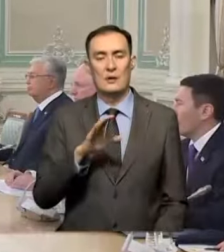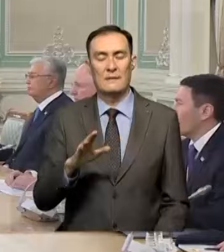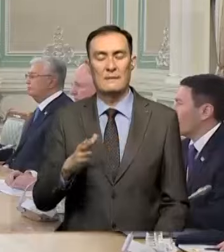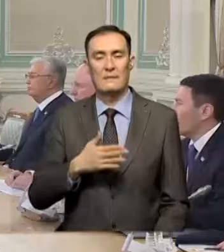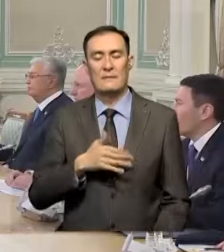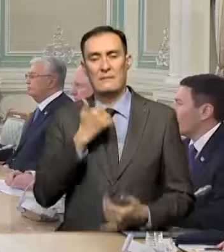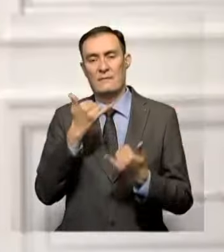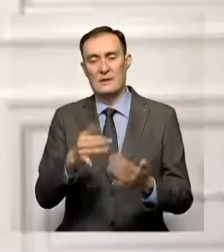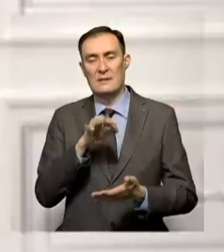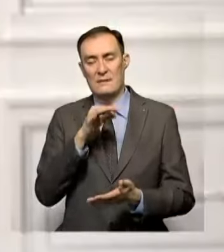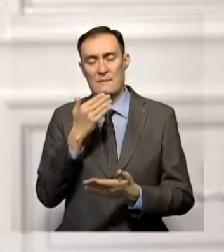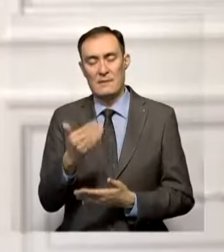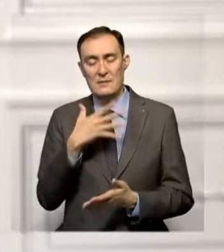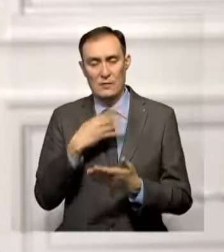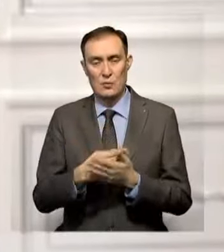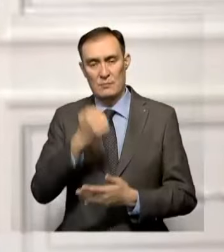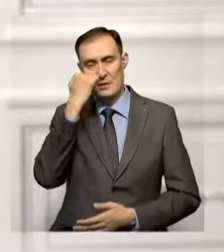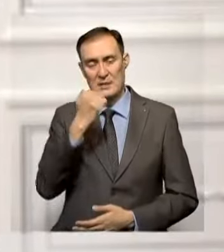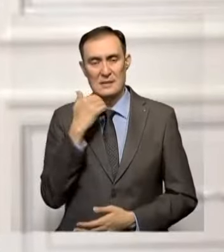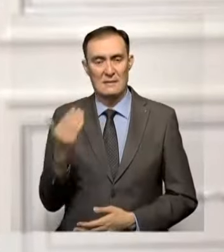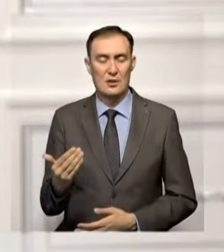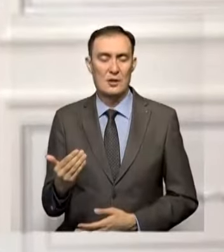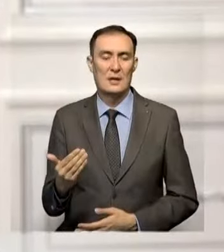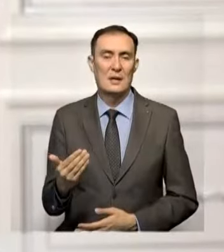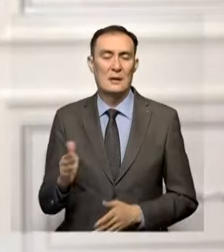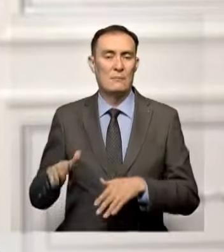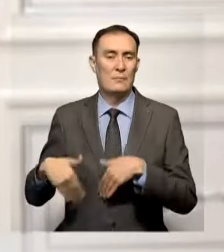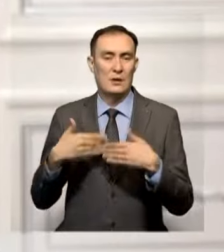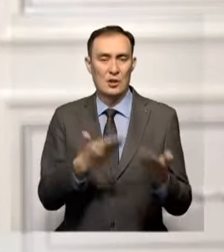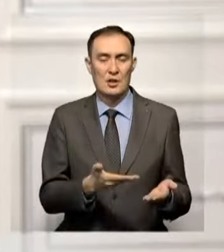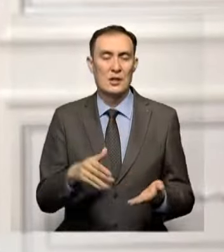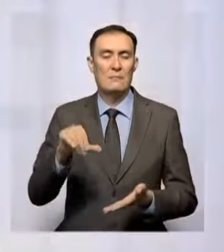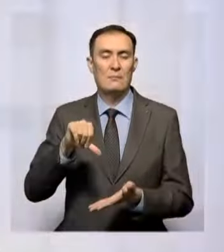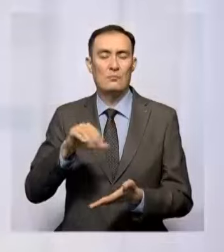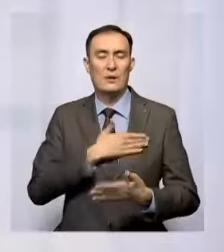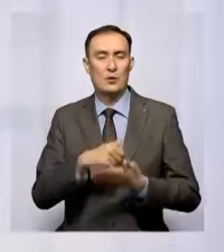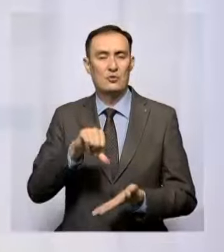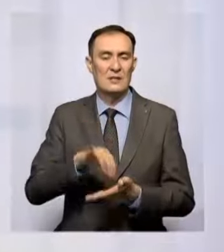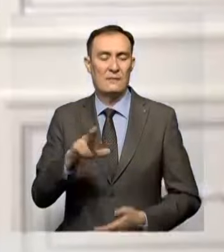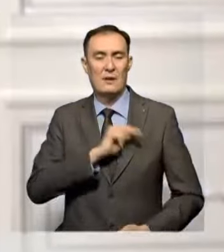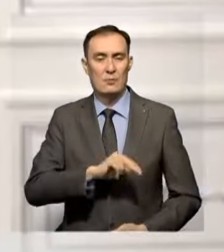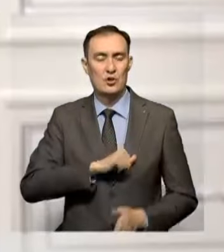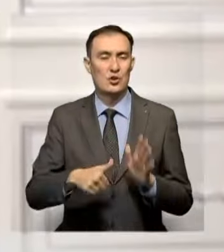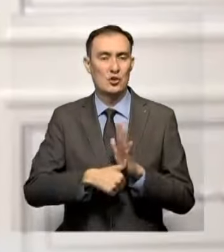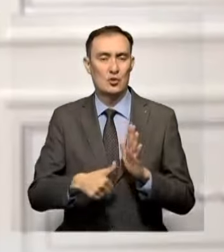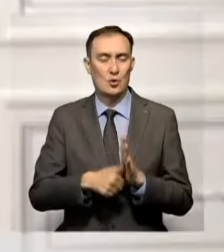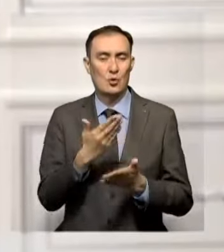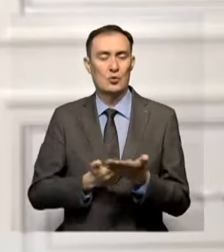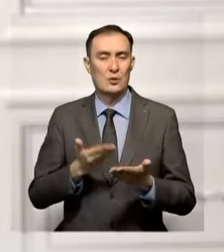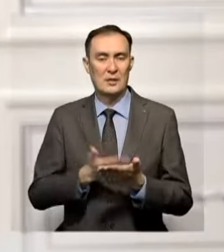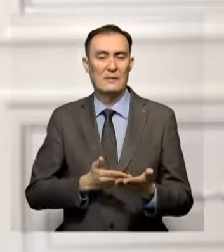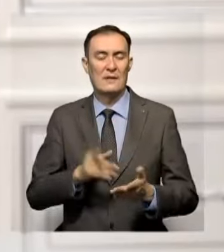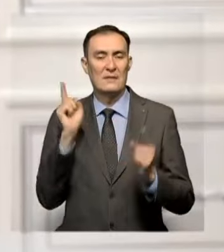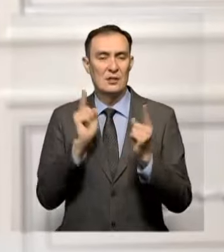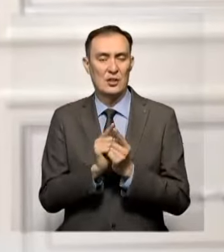позвольте выразить вам свою признательность за ваше приглашение принять участие в работе 6-й